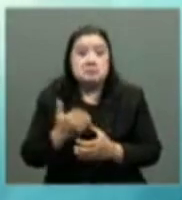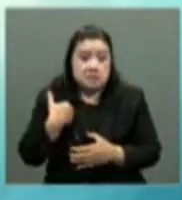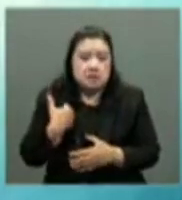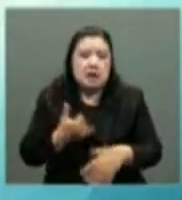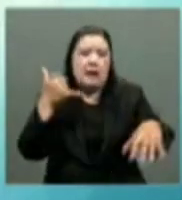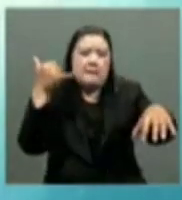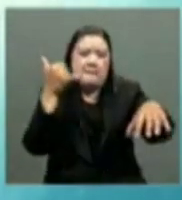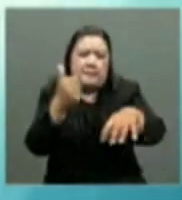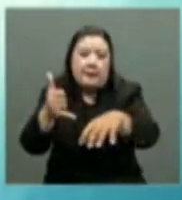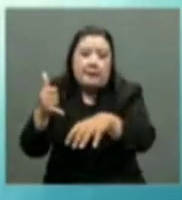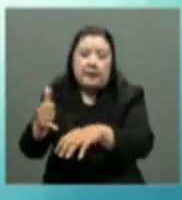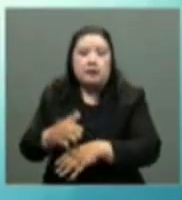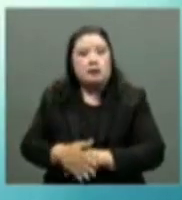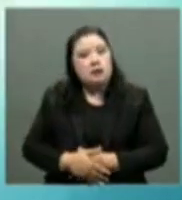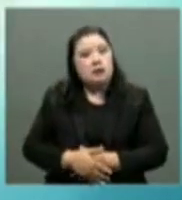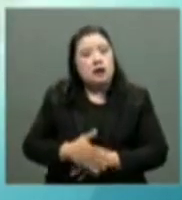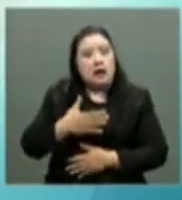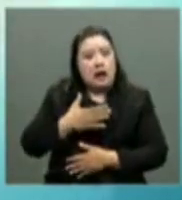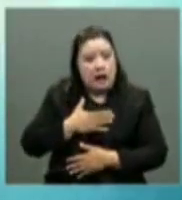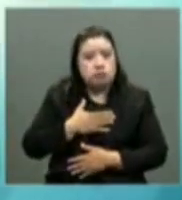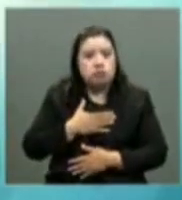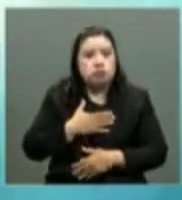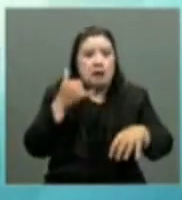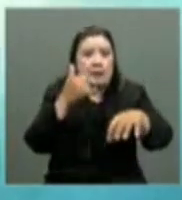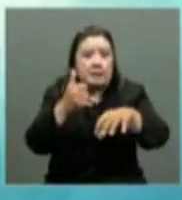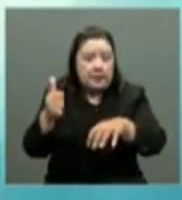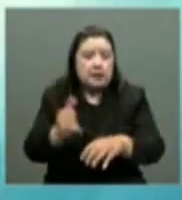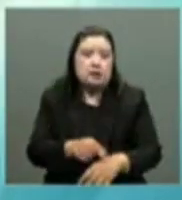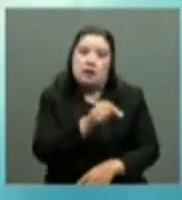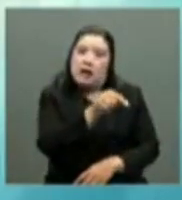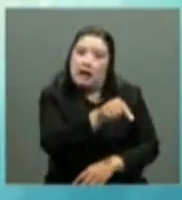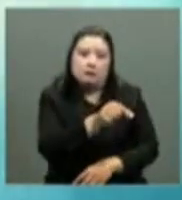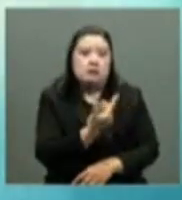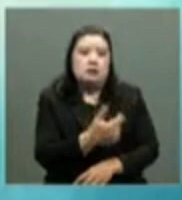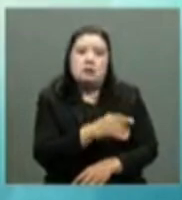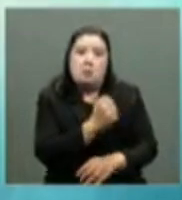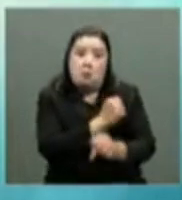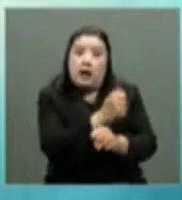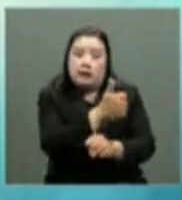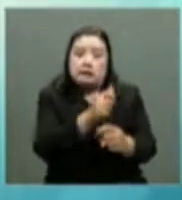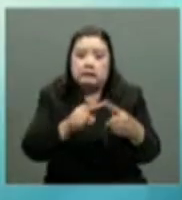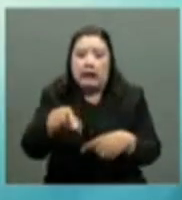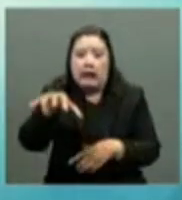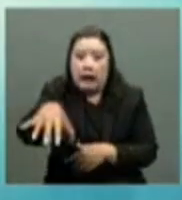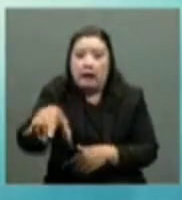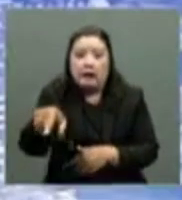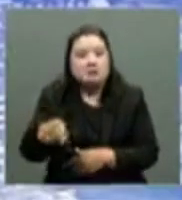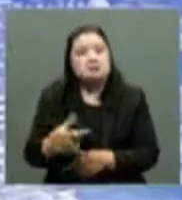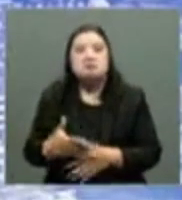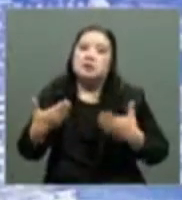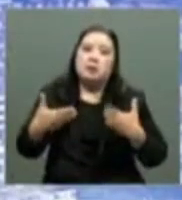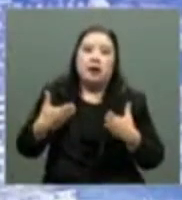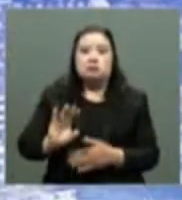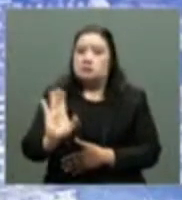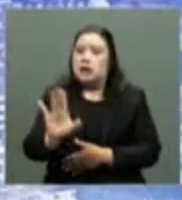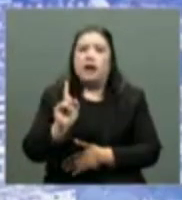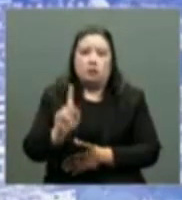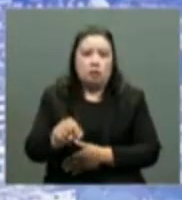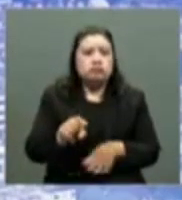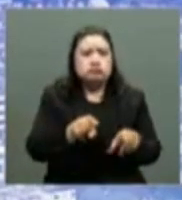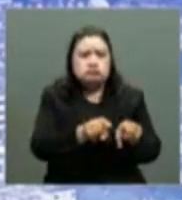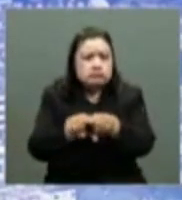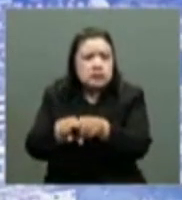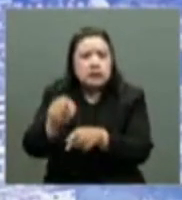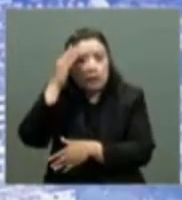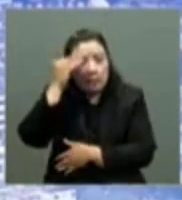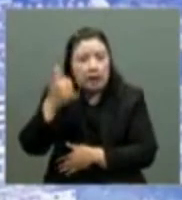ข้มแข็งอยู่ฝ่ายเดียวเมืองเดียวแล้วคนอื่นเขาปล่อยก็ไม่ได้นะครับเพราะว่าคนเคลื่อนย้ายกัน